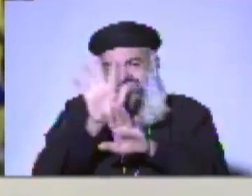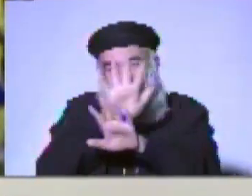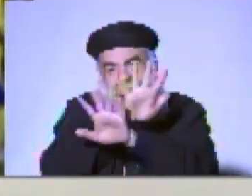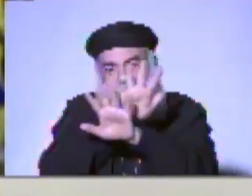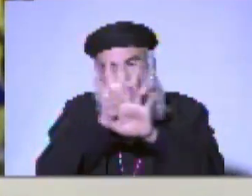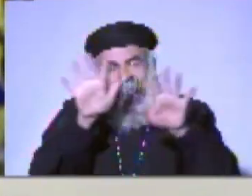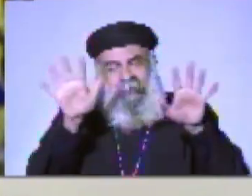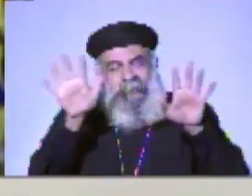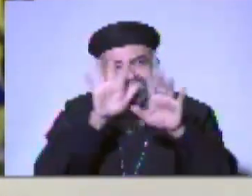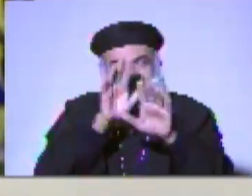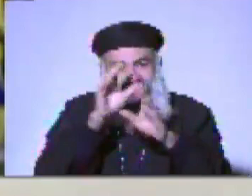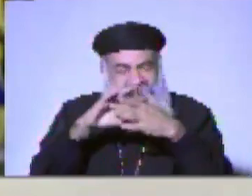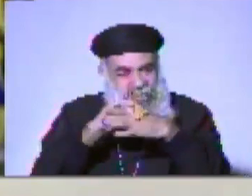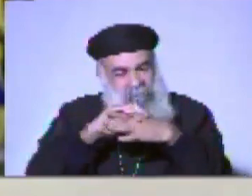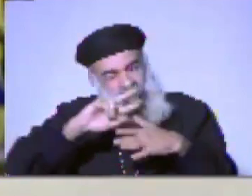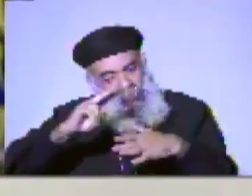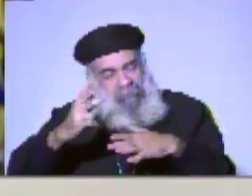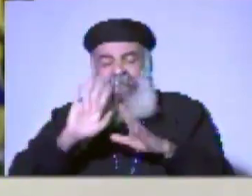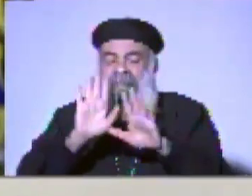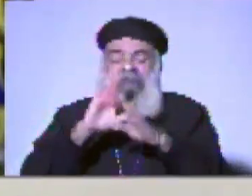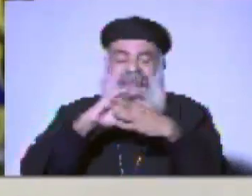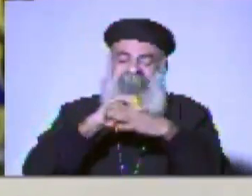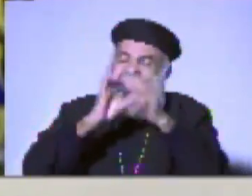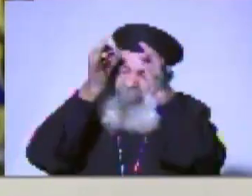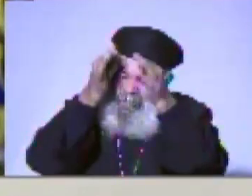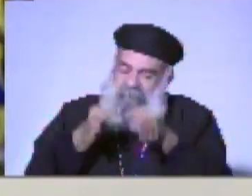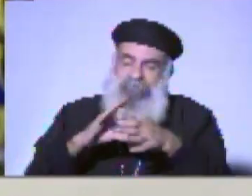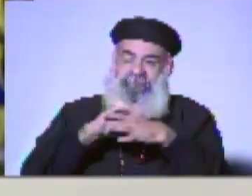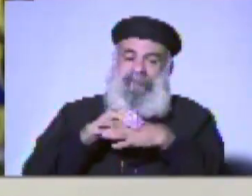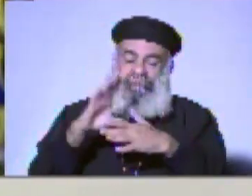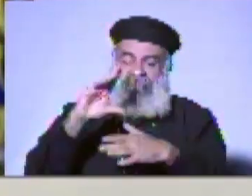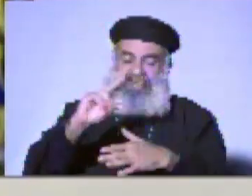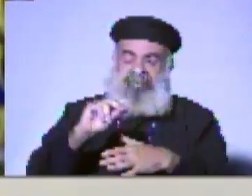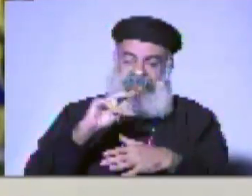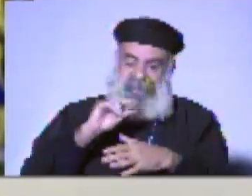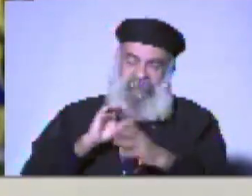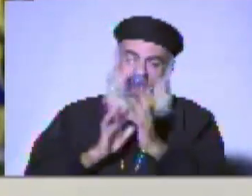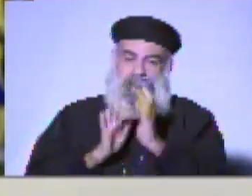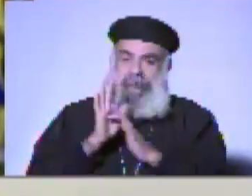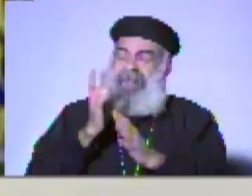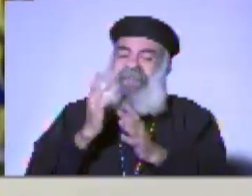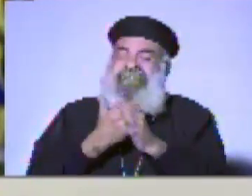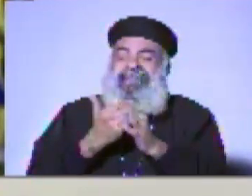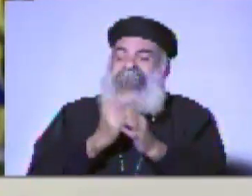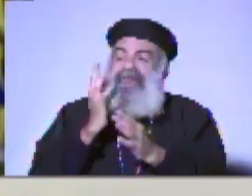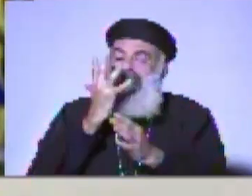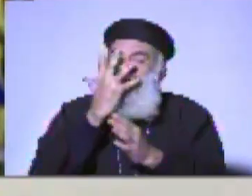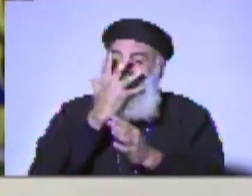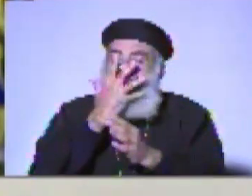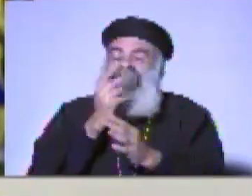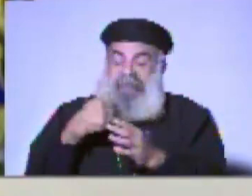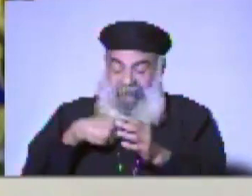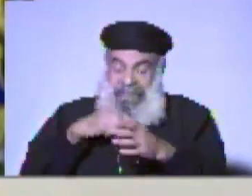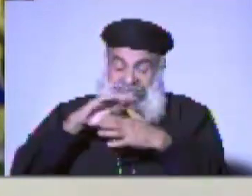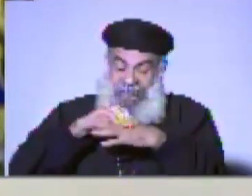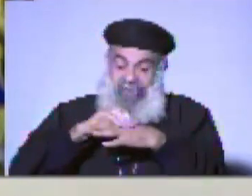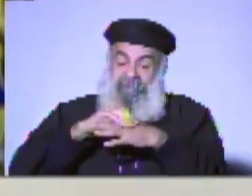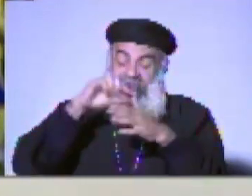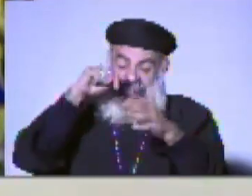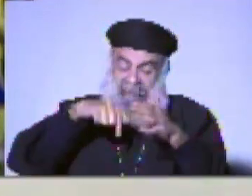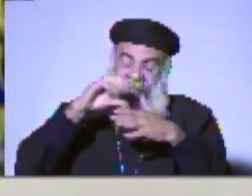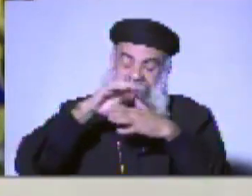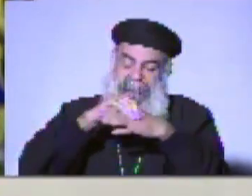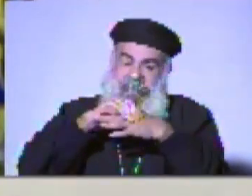يعني جسده مش زينا بالظبط لا هو زينا بالظبط طب ليه قال شبه عشان احنا جسدنا اسمه